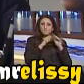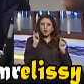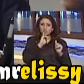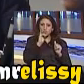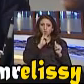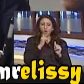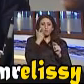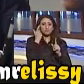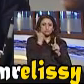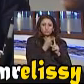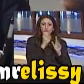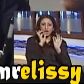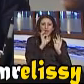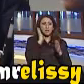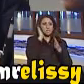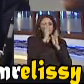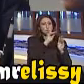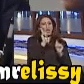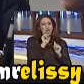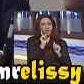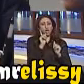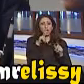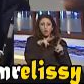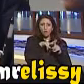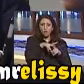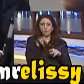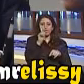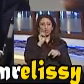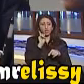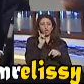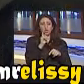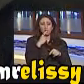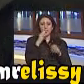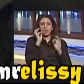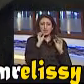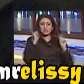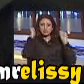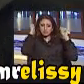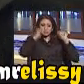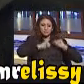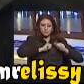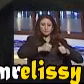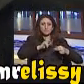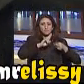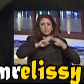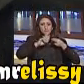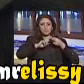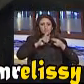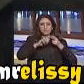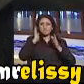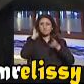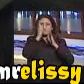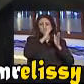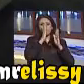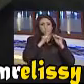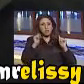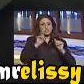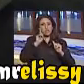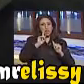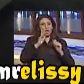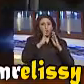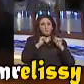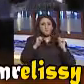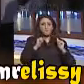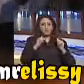بلادهم، لابد أن نقف وقفة جادة نحضر فيها بمنتهى السلمية أنه لا للعنف لا للتخريب. مصر مصر